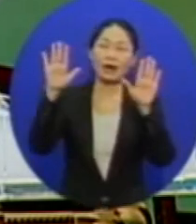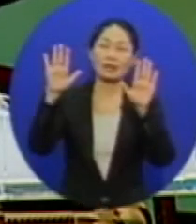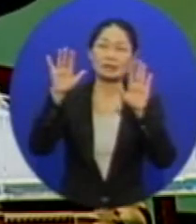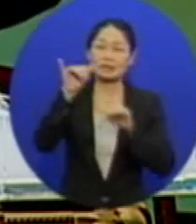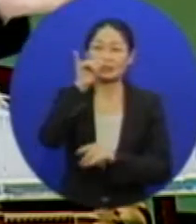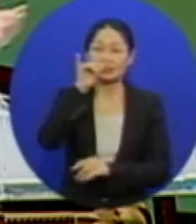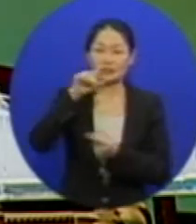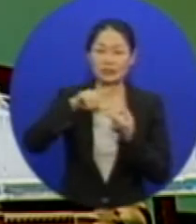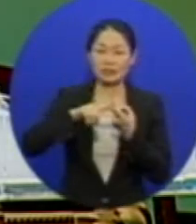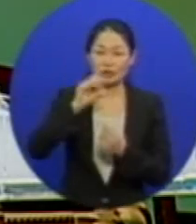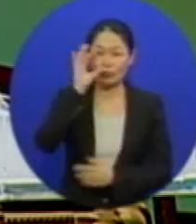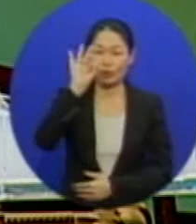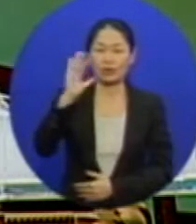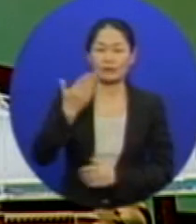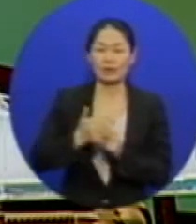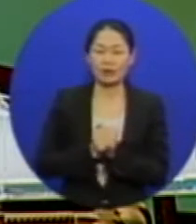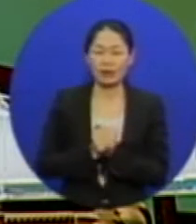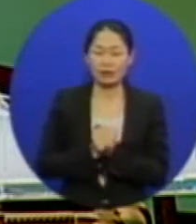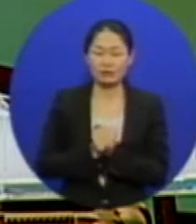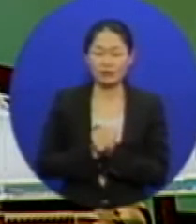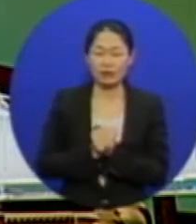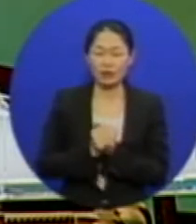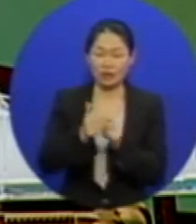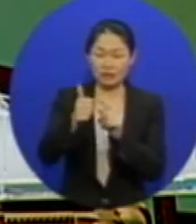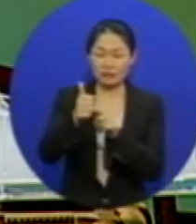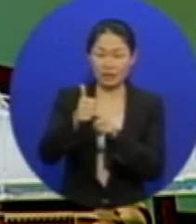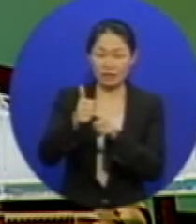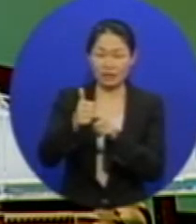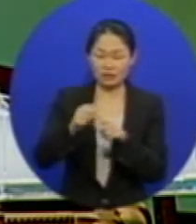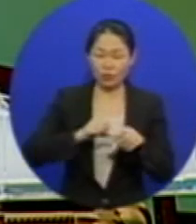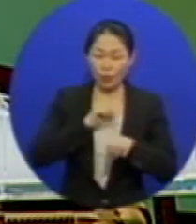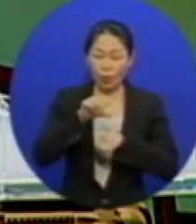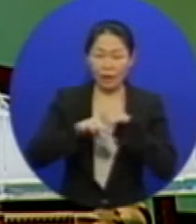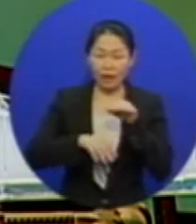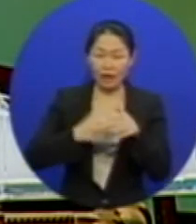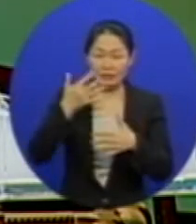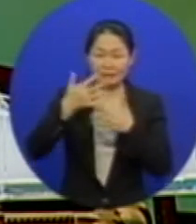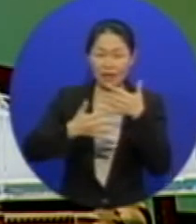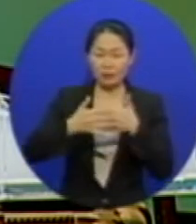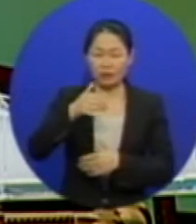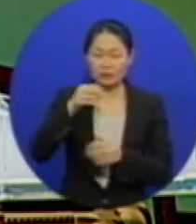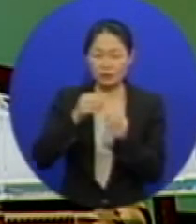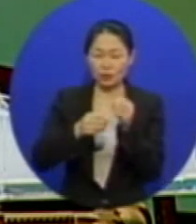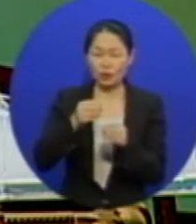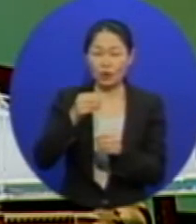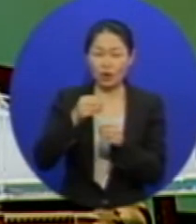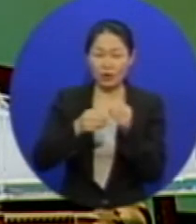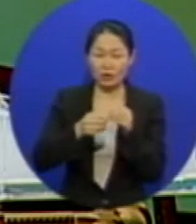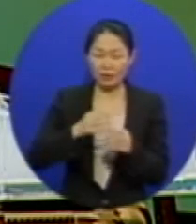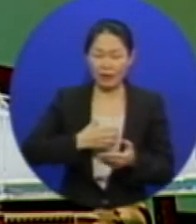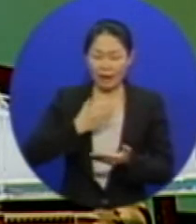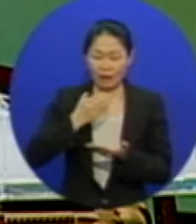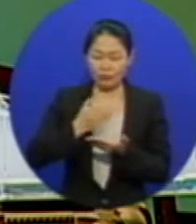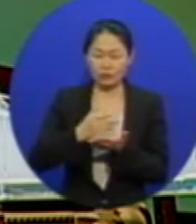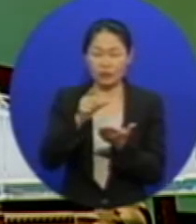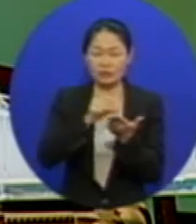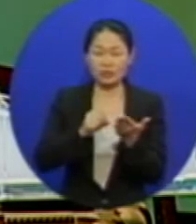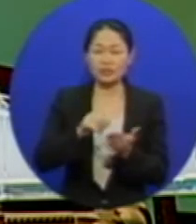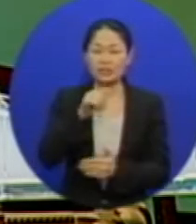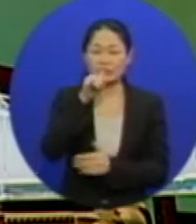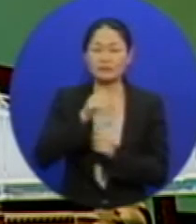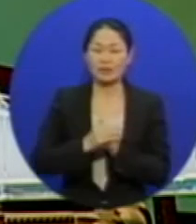봅니다 그리고 그가 그렇게 고백하는 장면이 소설의 아주 감동적으로 쓰여져